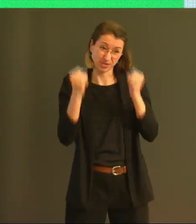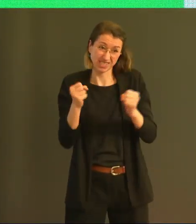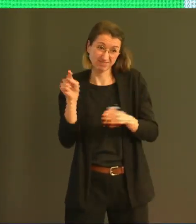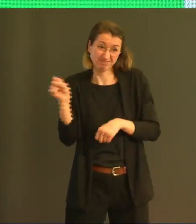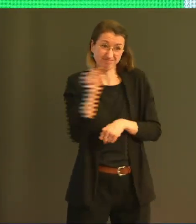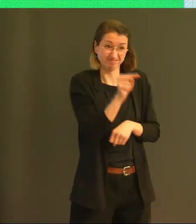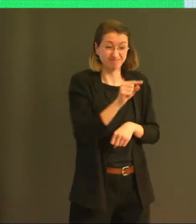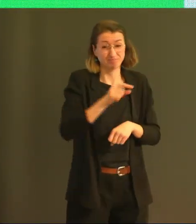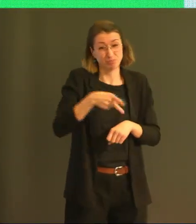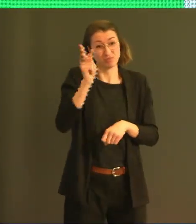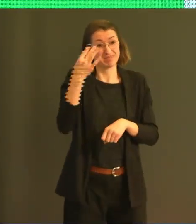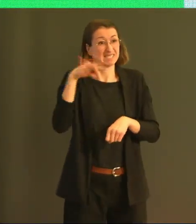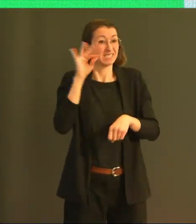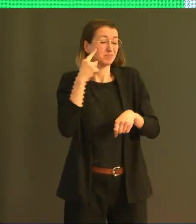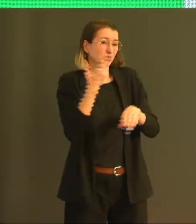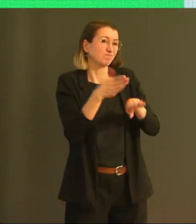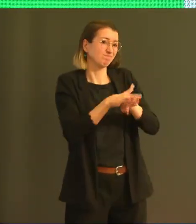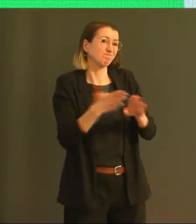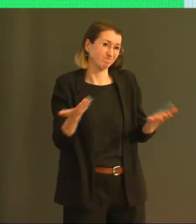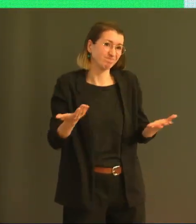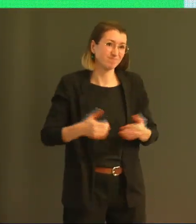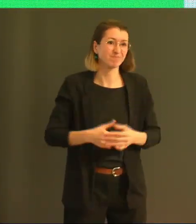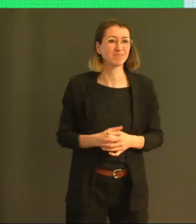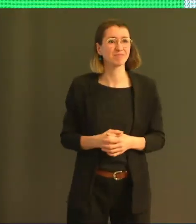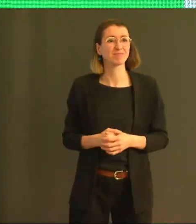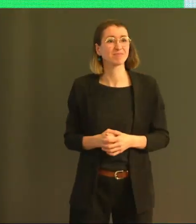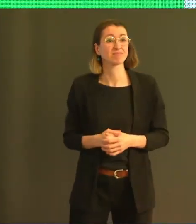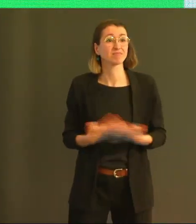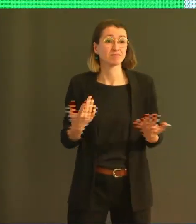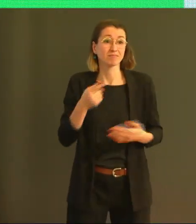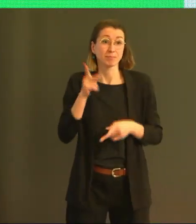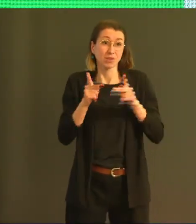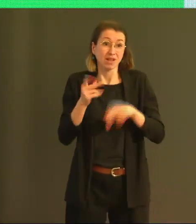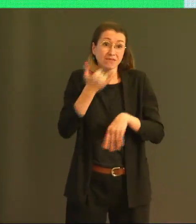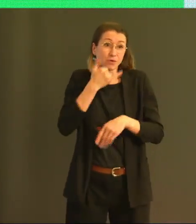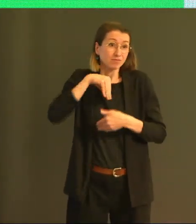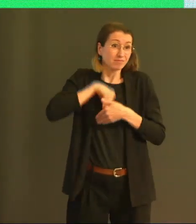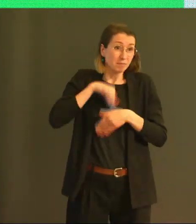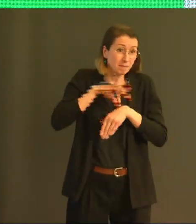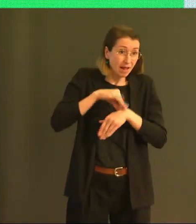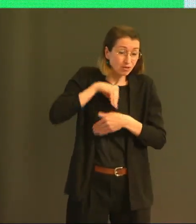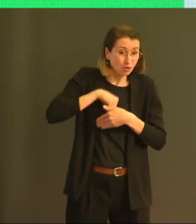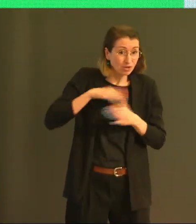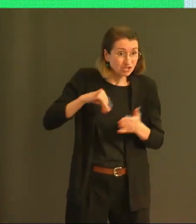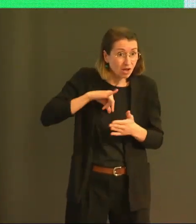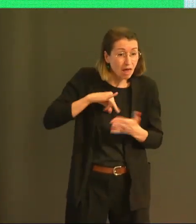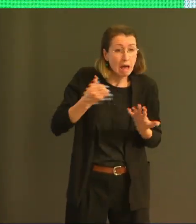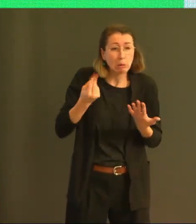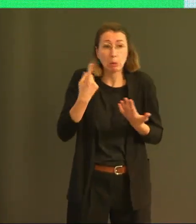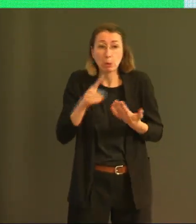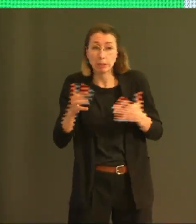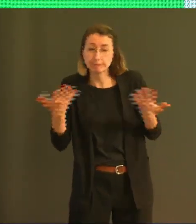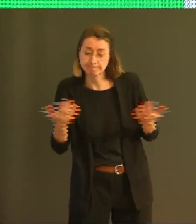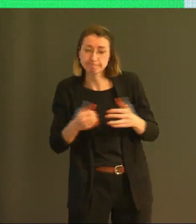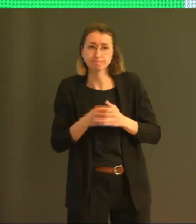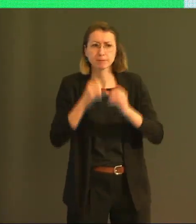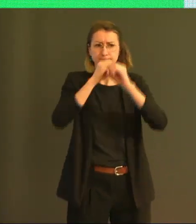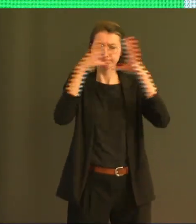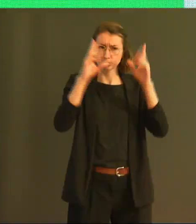pathologie pour lequel plus petit hôpital va les transférer l'autre c'est effectivement une surcharge de l'hôpital qui n'était plus